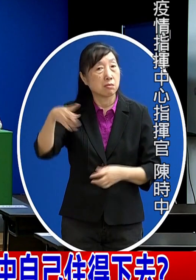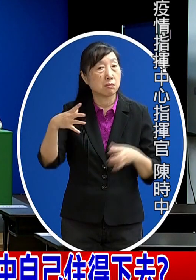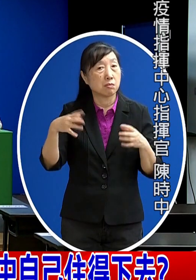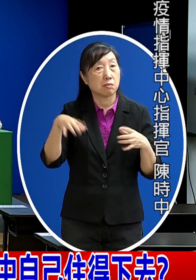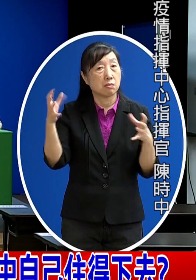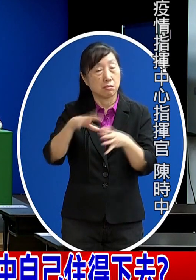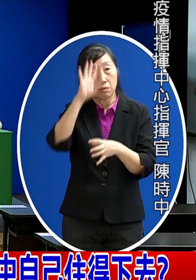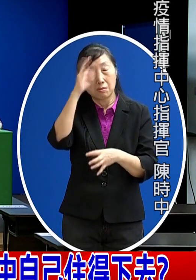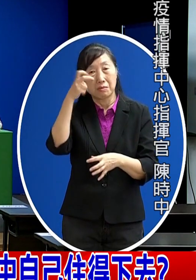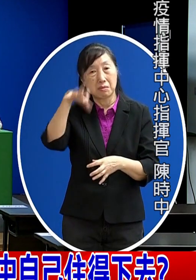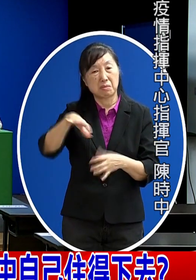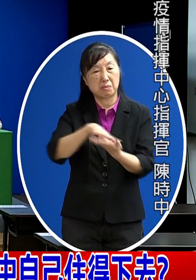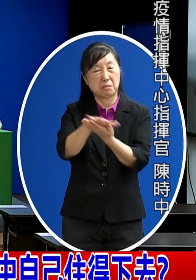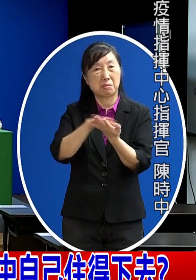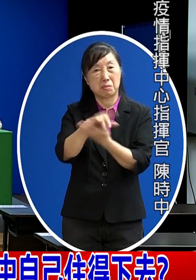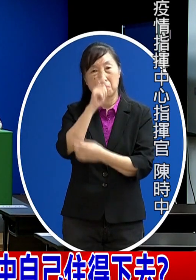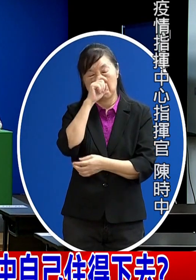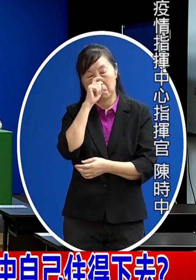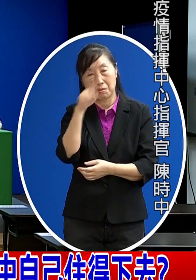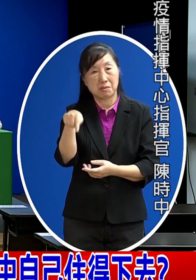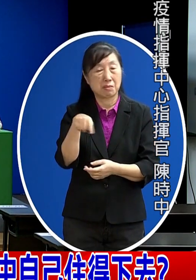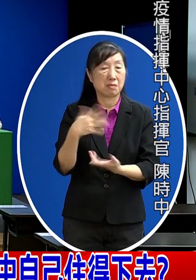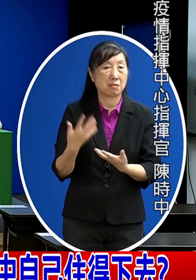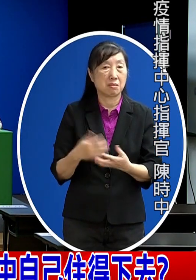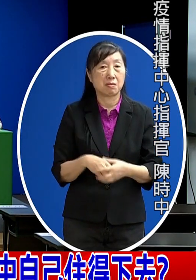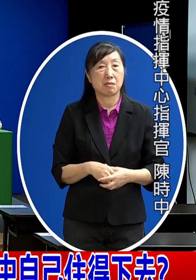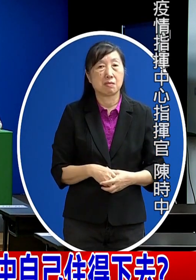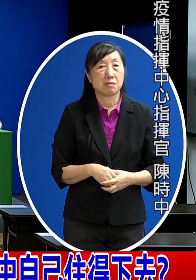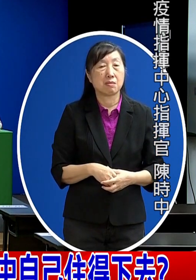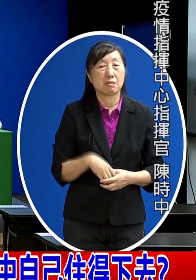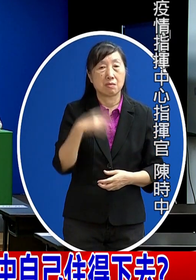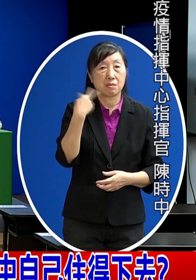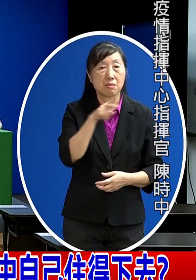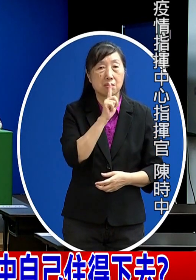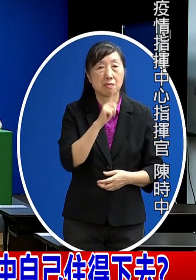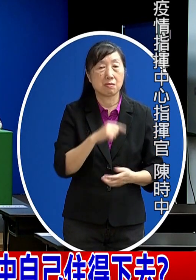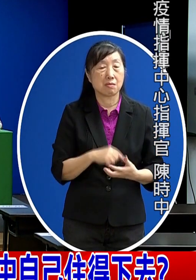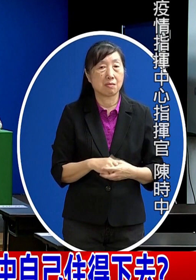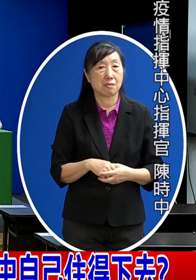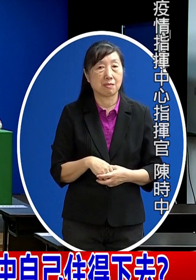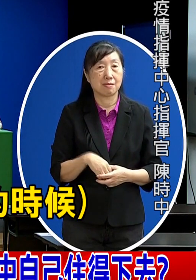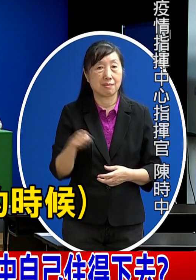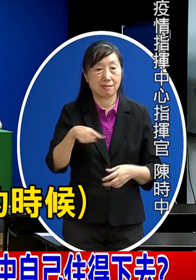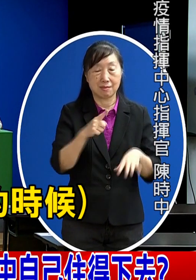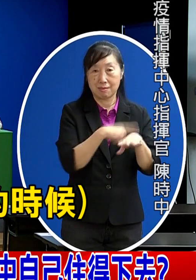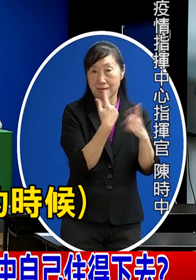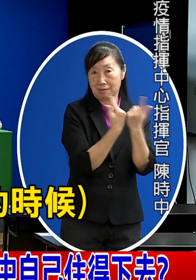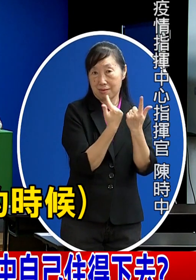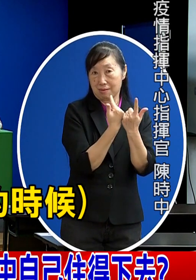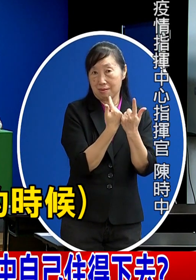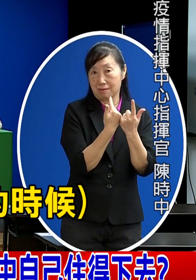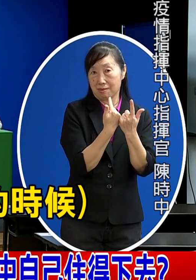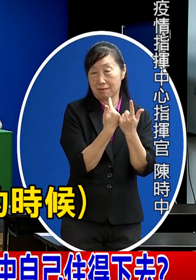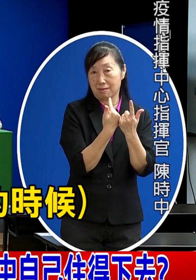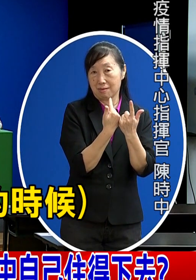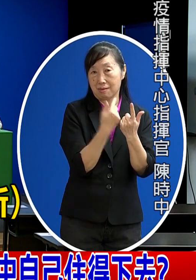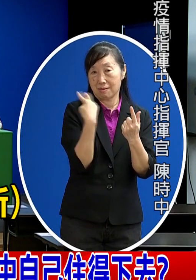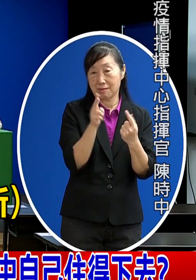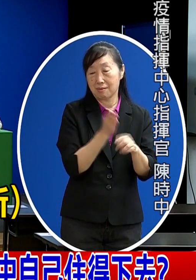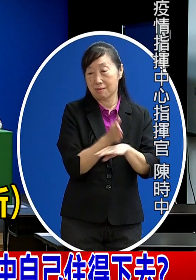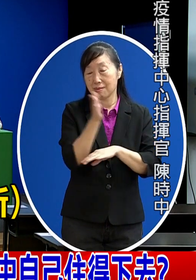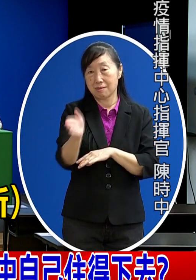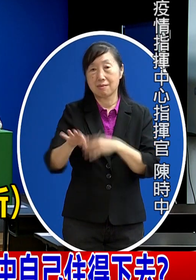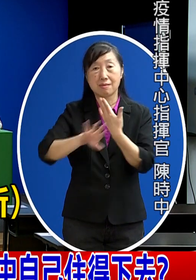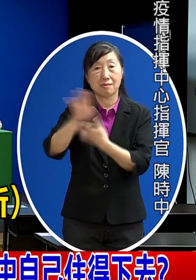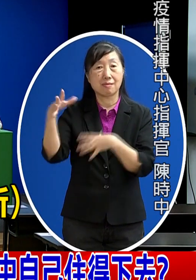环境比较脏乱一些，还有这个蜘蛛啦，然后另外还有就是说，他们在从台北到可能其他地方的检疫所的时